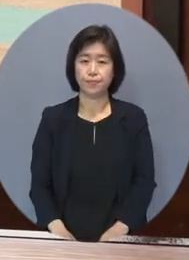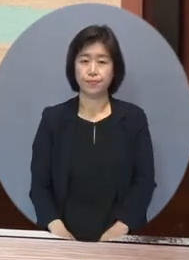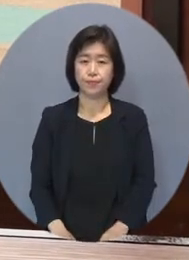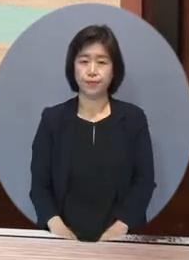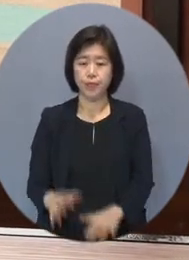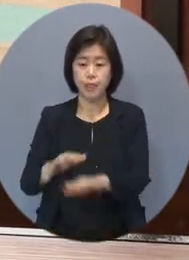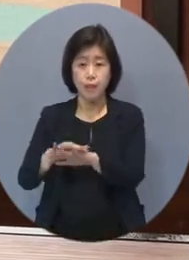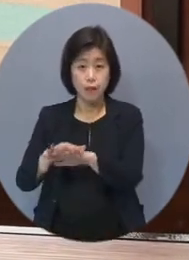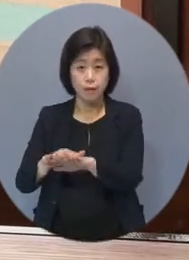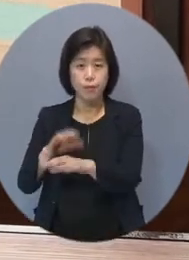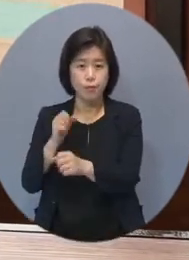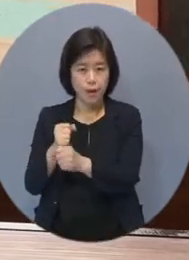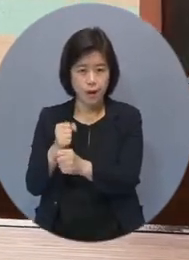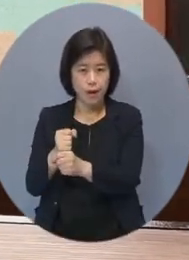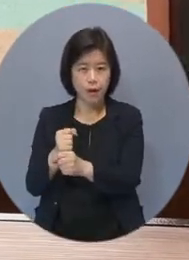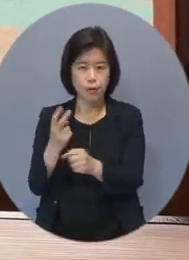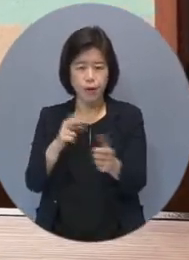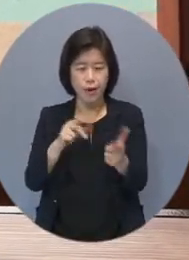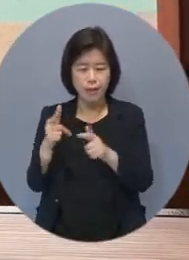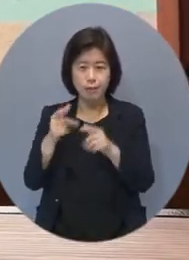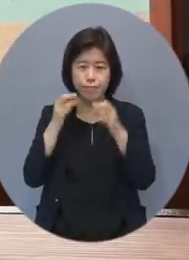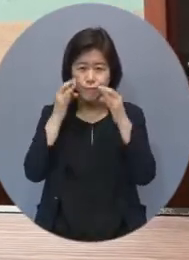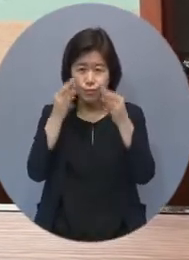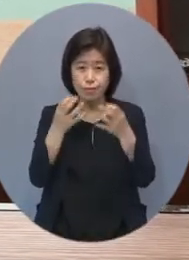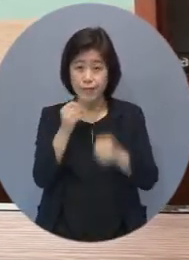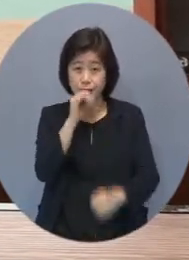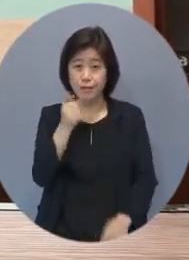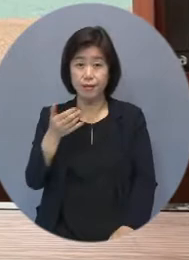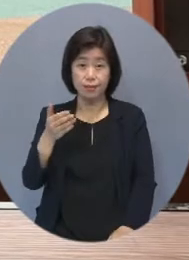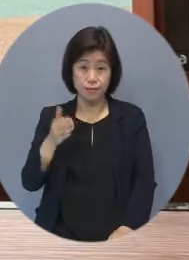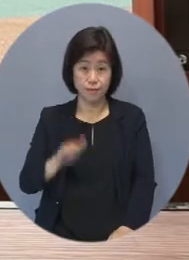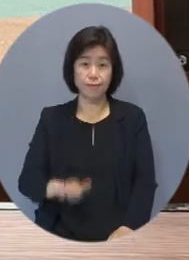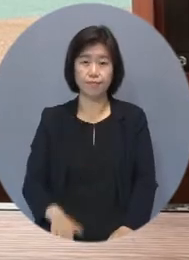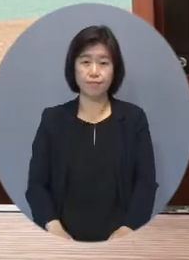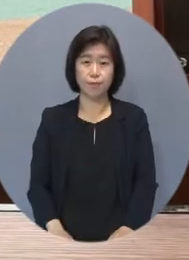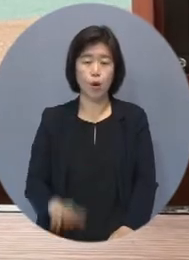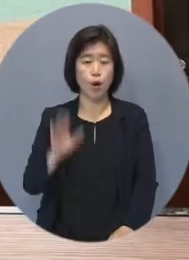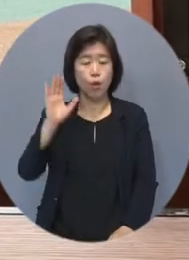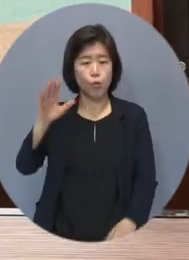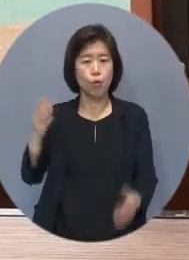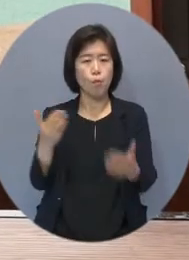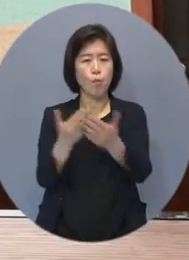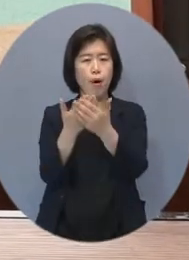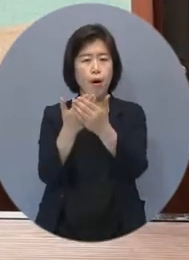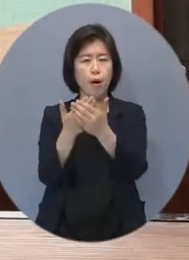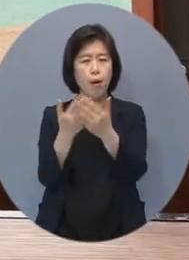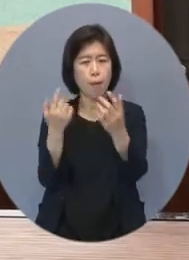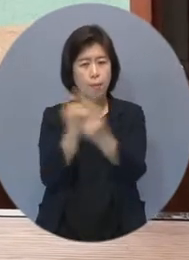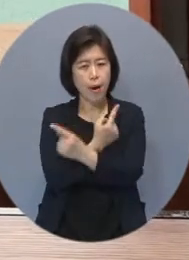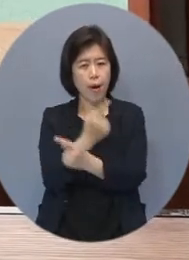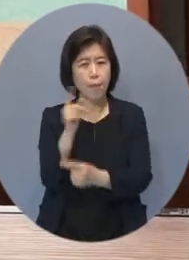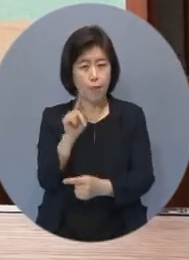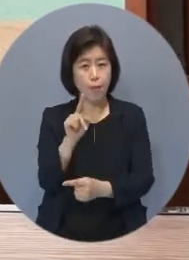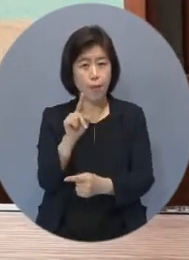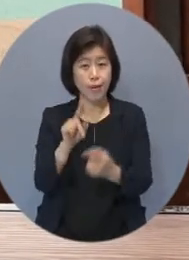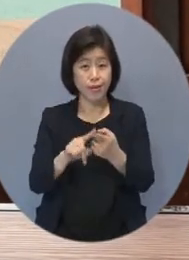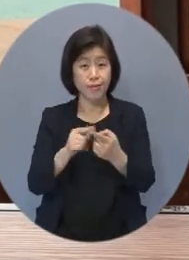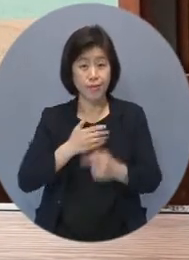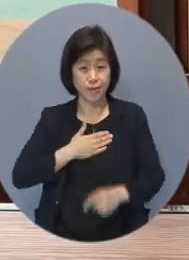촉지도도 만들고 여러 가지 신경 많이 쓰셨지만 그래도 좀 아쉽게도 개선돼야 될 부분이 좀 있는 것 같긴 하겠네요.